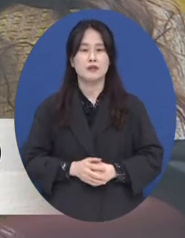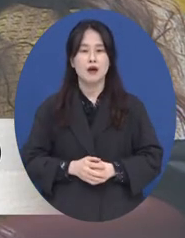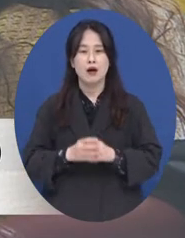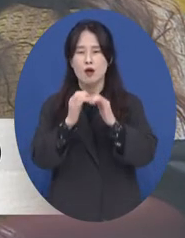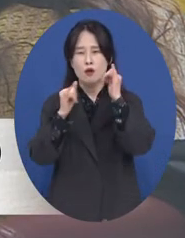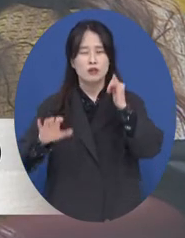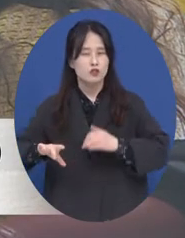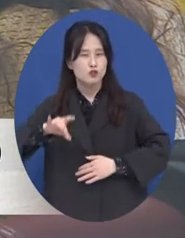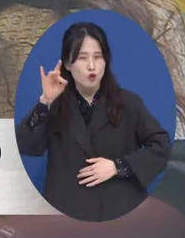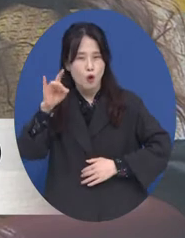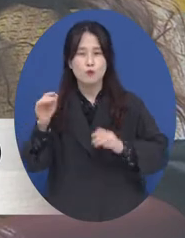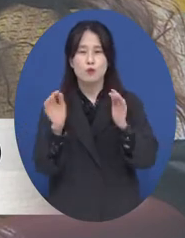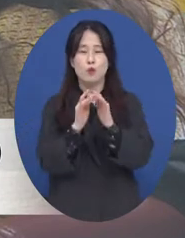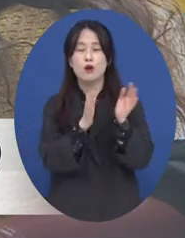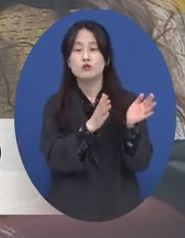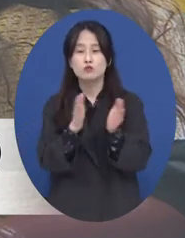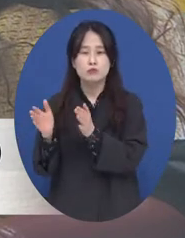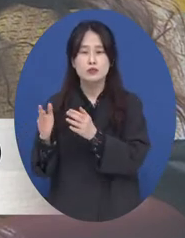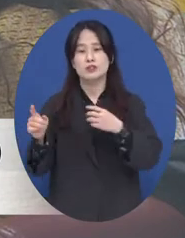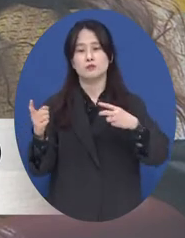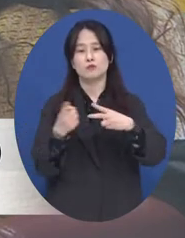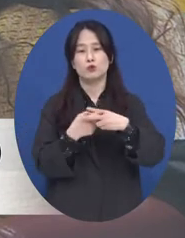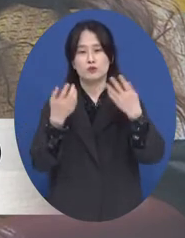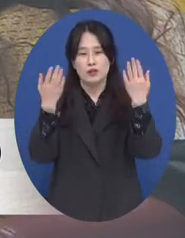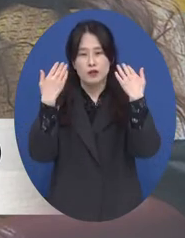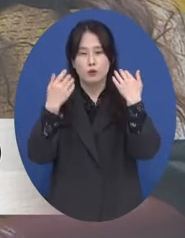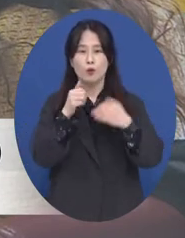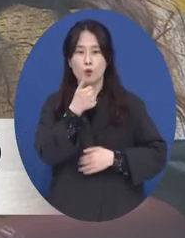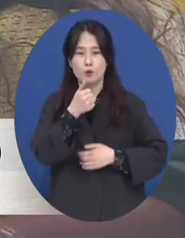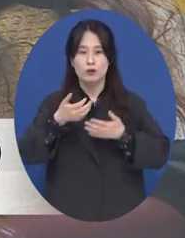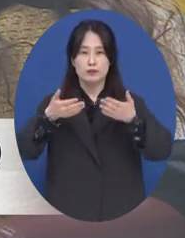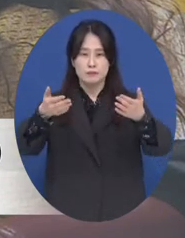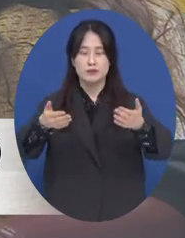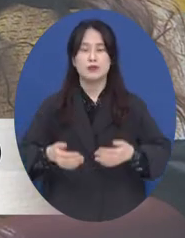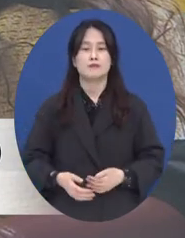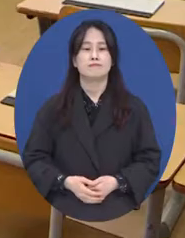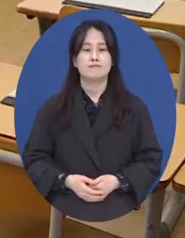없던 온라인 개학을 준비 중인 초등학교에 김태희 기자가 다녀왔습니다.